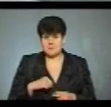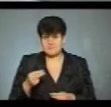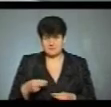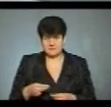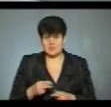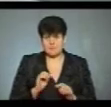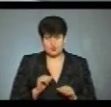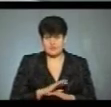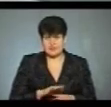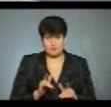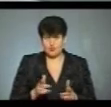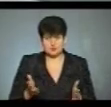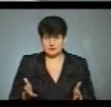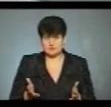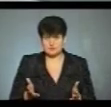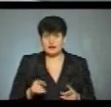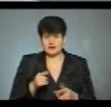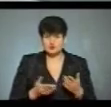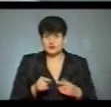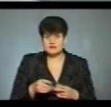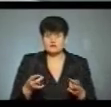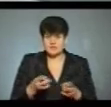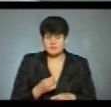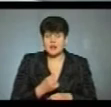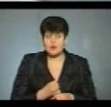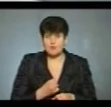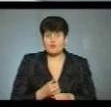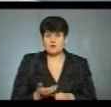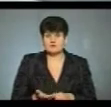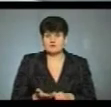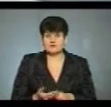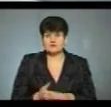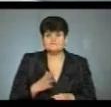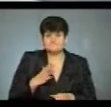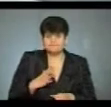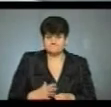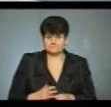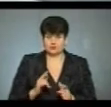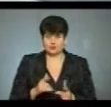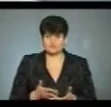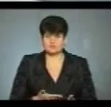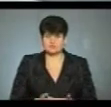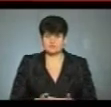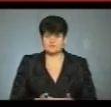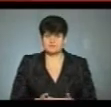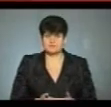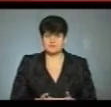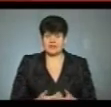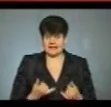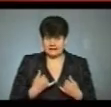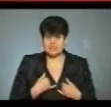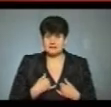погодитися. Вона може не погодитися, але якщо їй потрібна робота, вона змушена буде погодитися з цим. А для